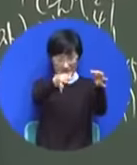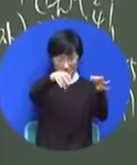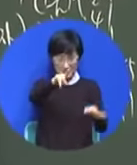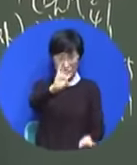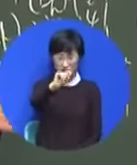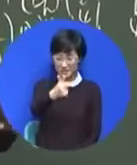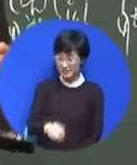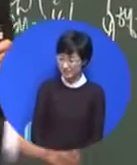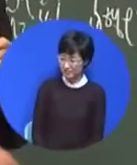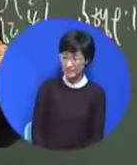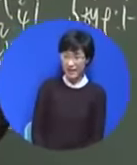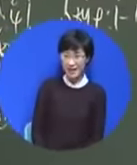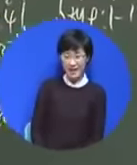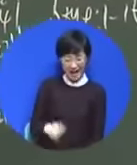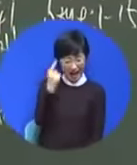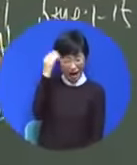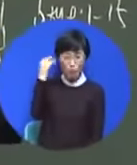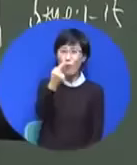가겠다